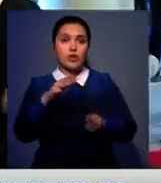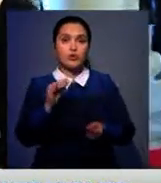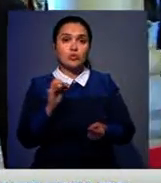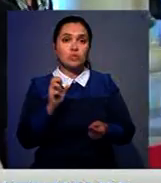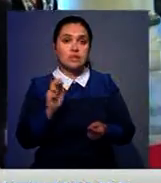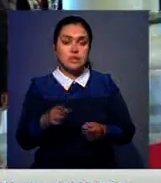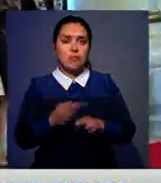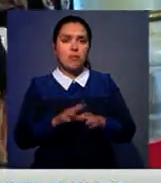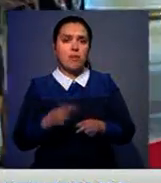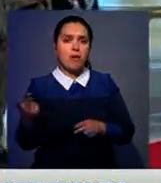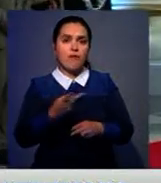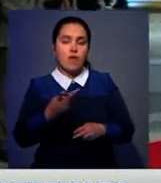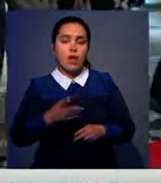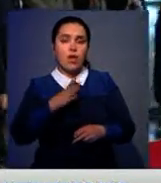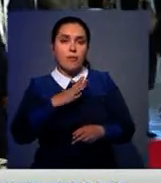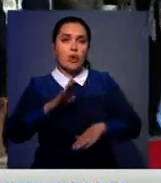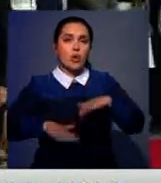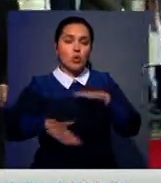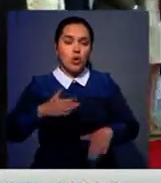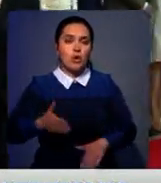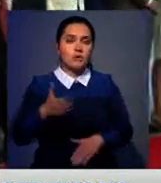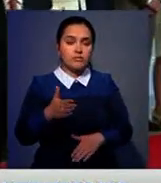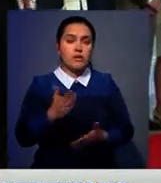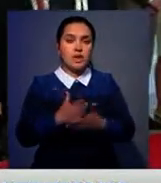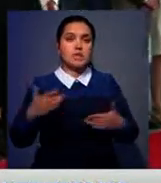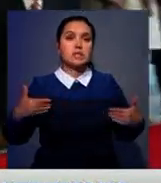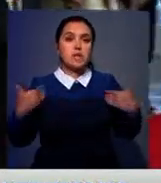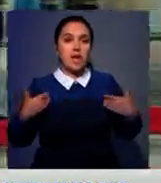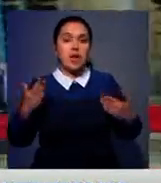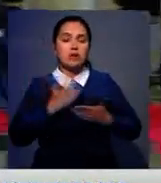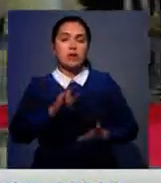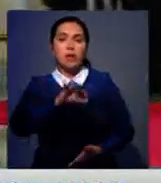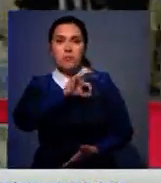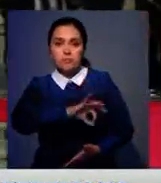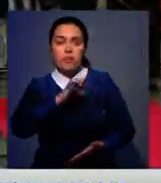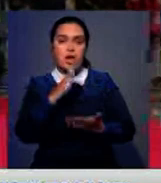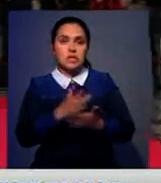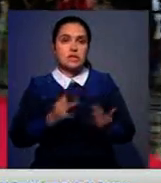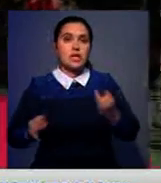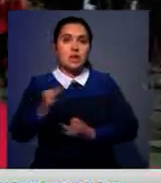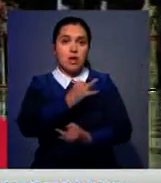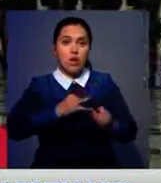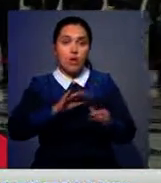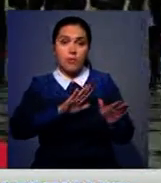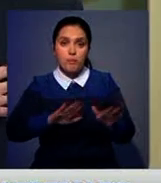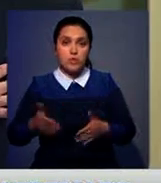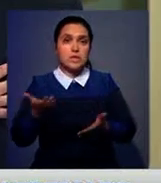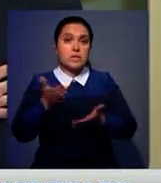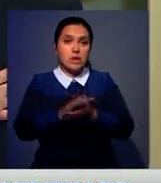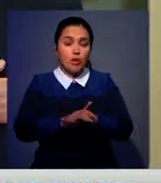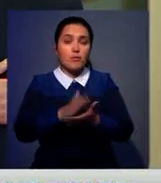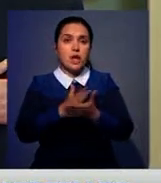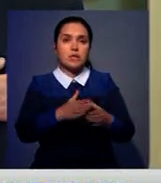главы государства с председателем Евросовета как нельзя лучше располагает к конструктивному диалогу. После небольшого знакомства с делегатами от обеих